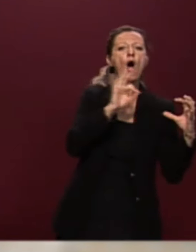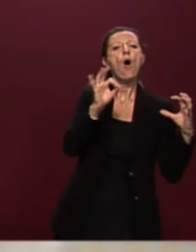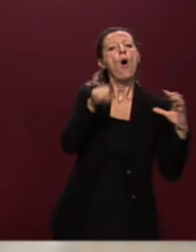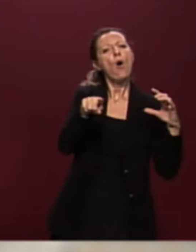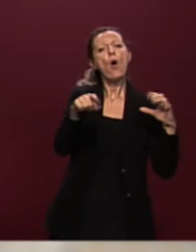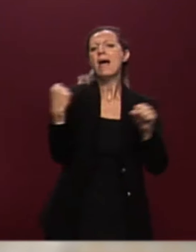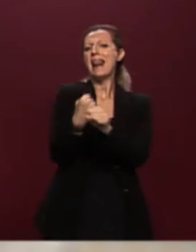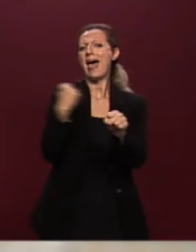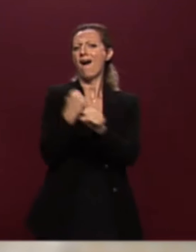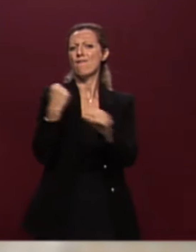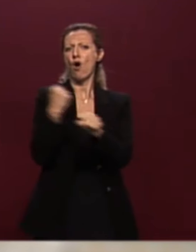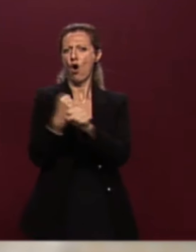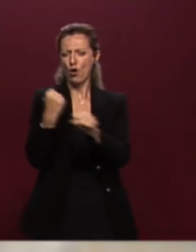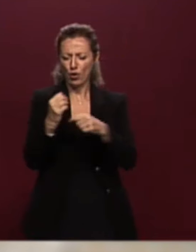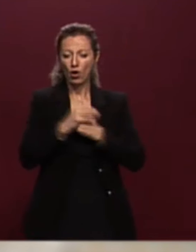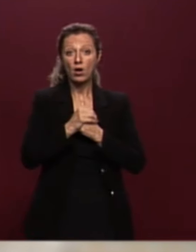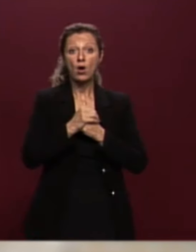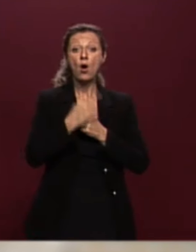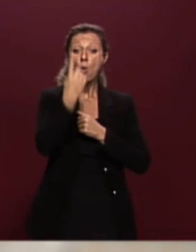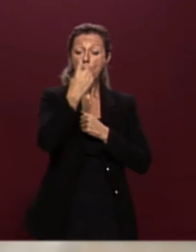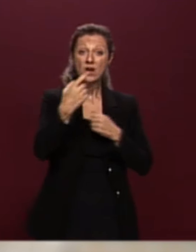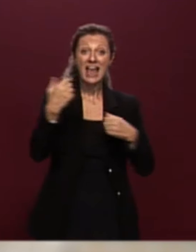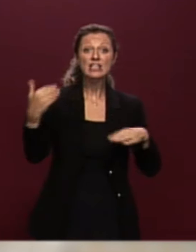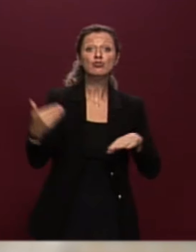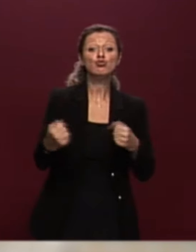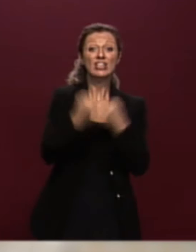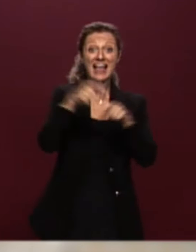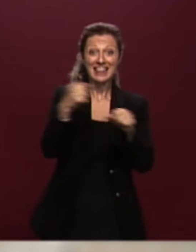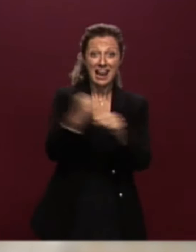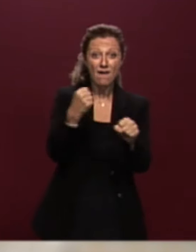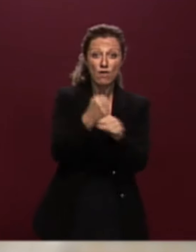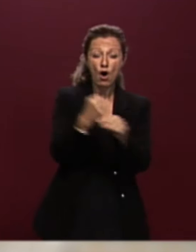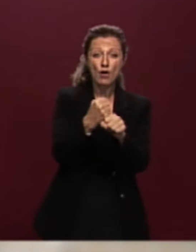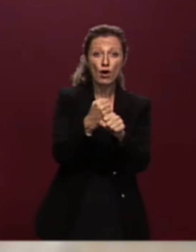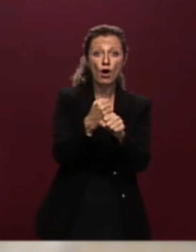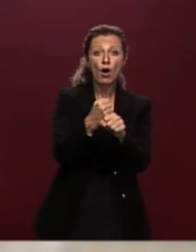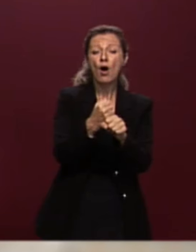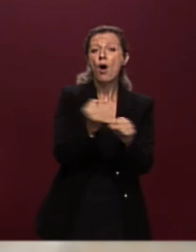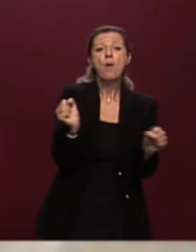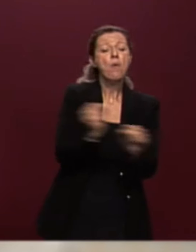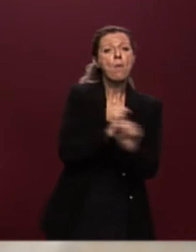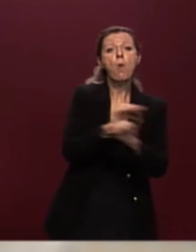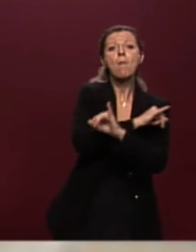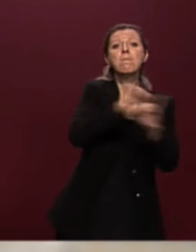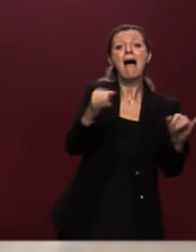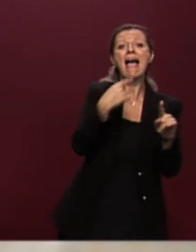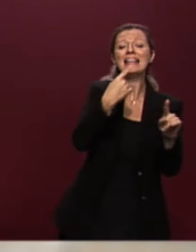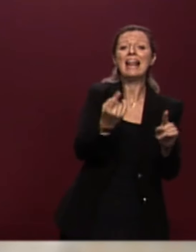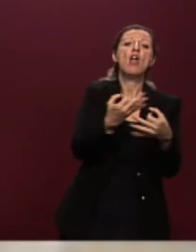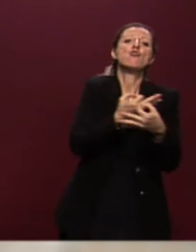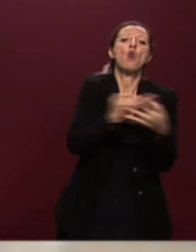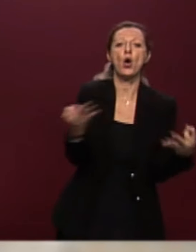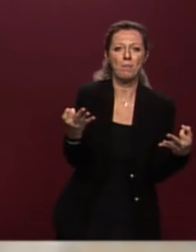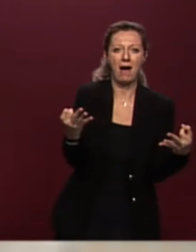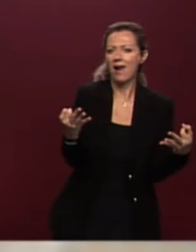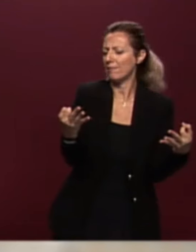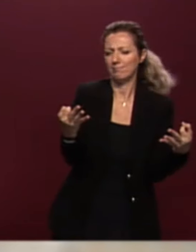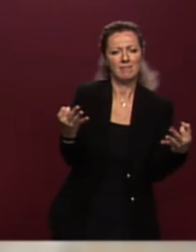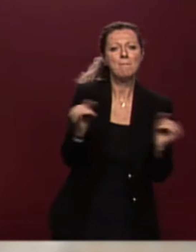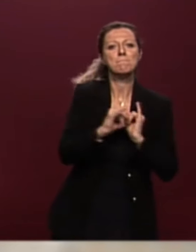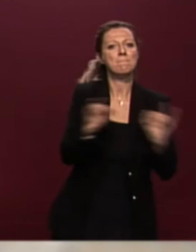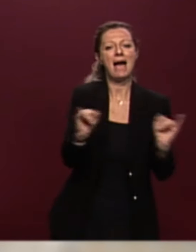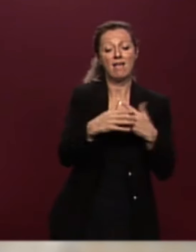prestazione d'opera. Un incidente sul lavoro non sarà mai ascrivibile alla normalità. Continuerò